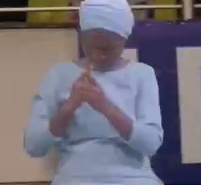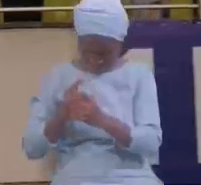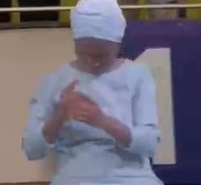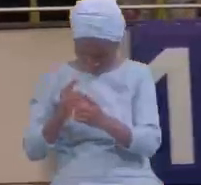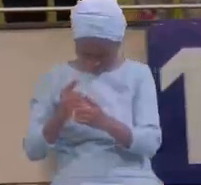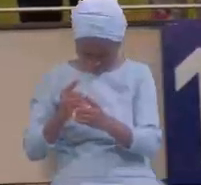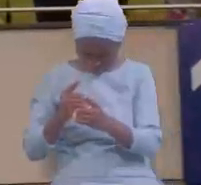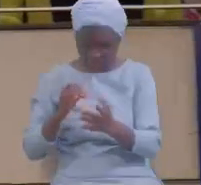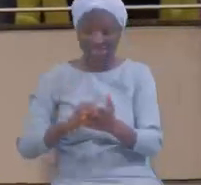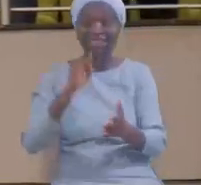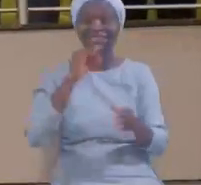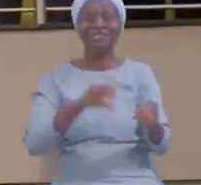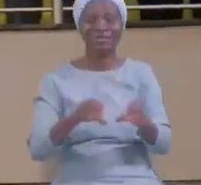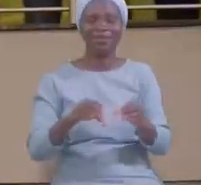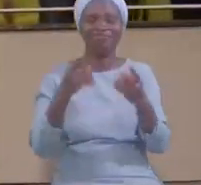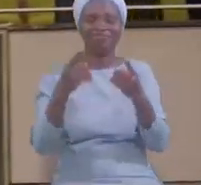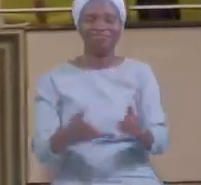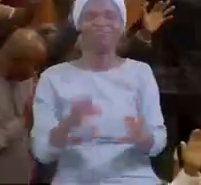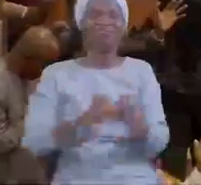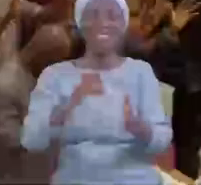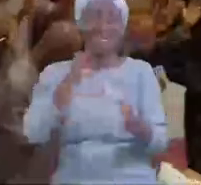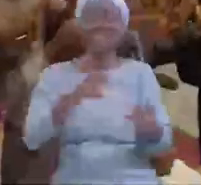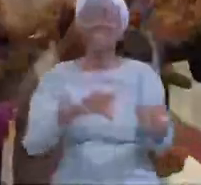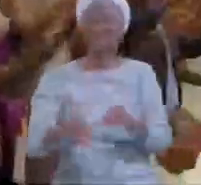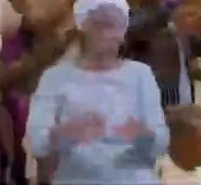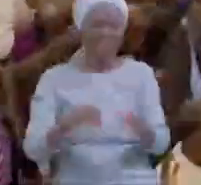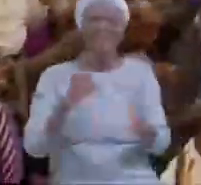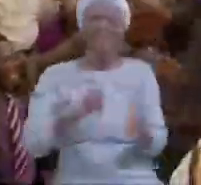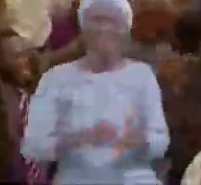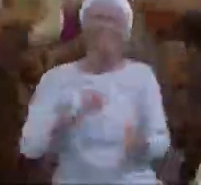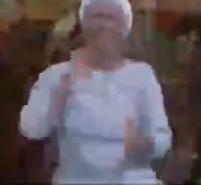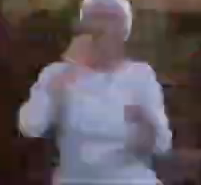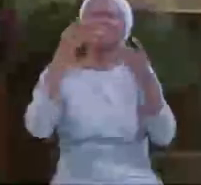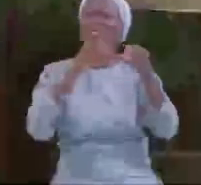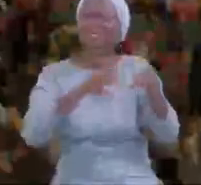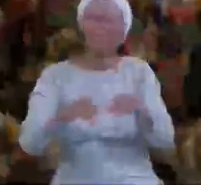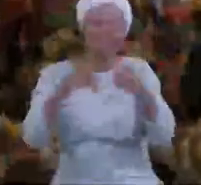fait. C'est fait. C'est fait.